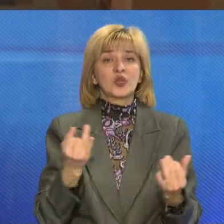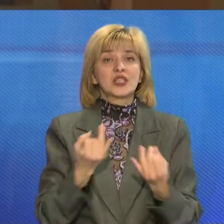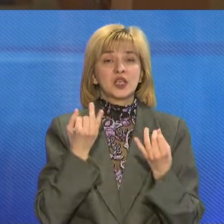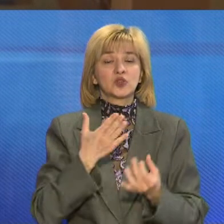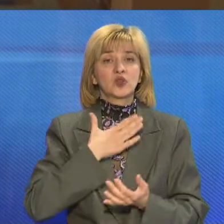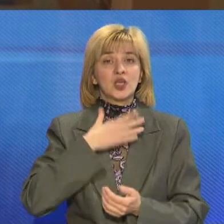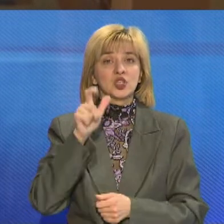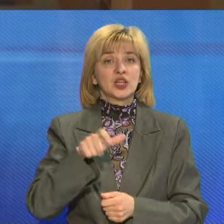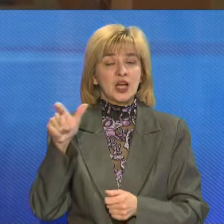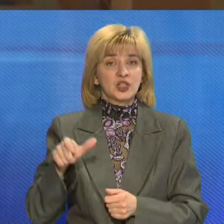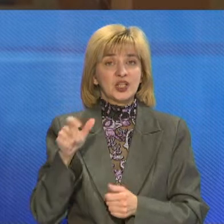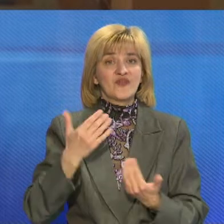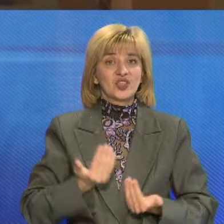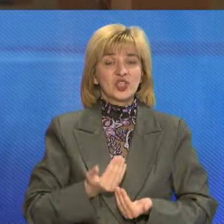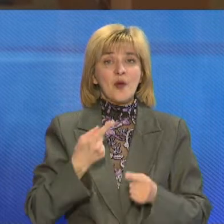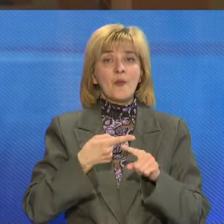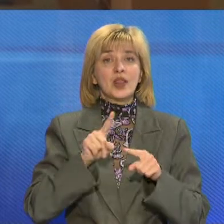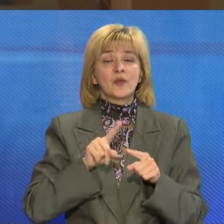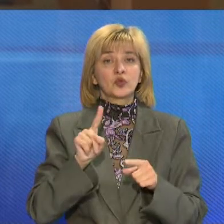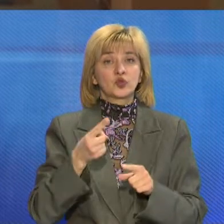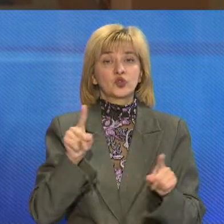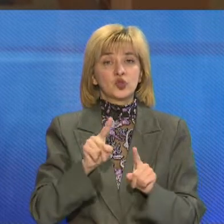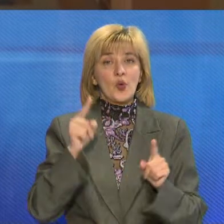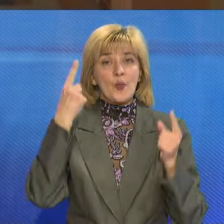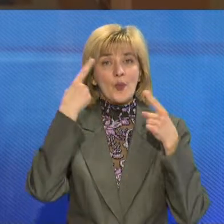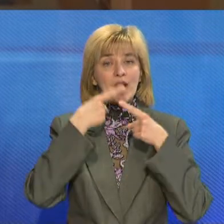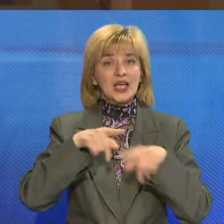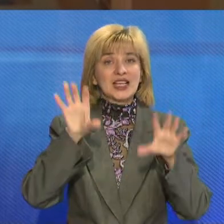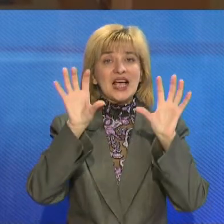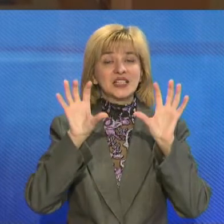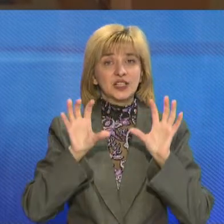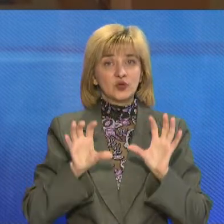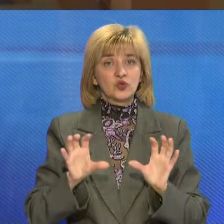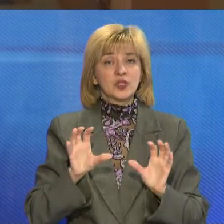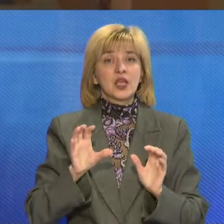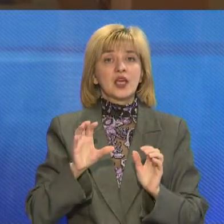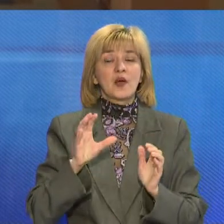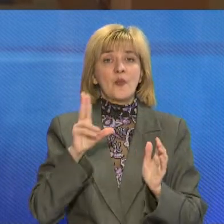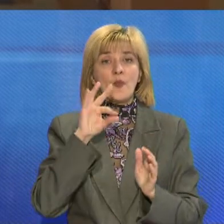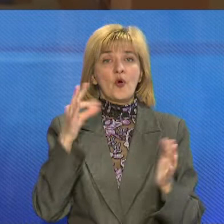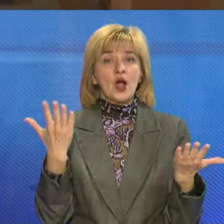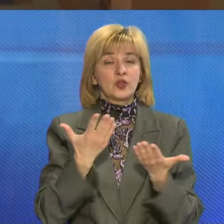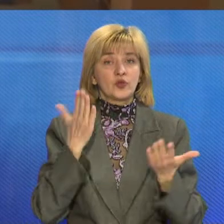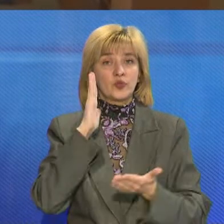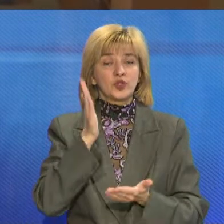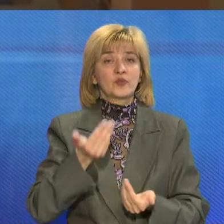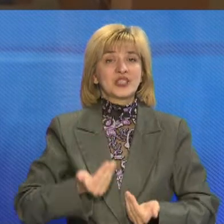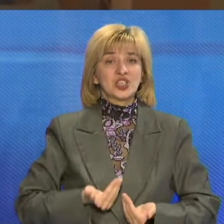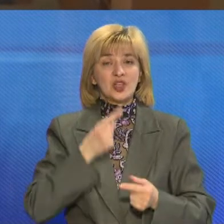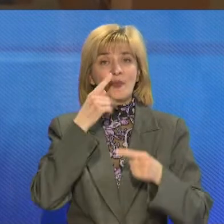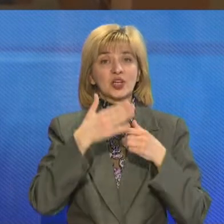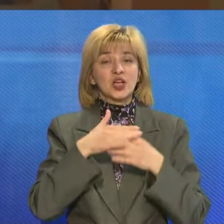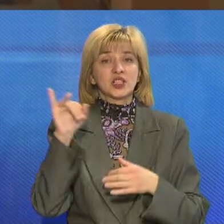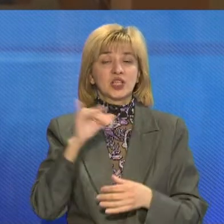принципе в жизни. Потому что проект Конституции, проект документа, по которому мы будем жить в ближайшие, и я думаю, еще многие-многие